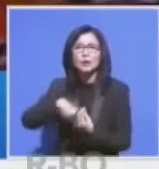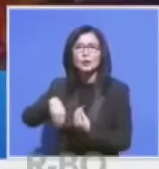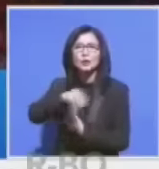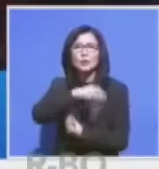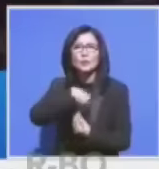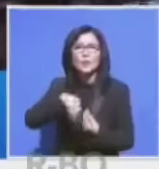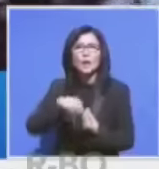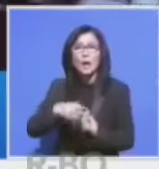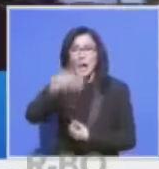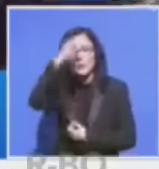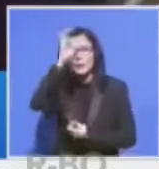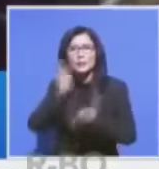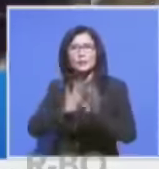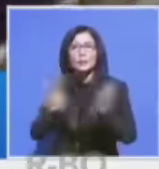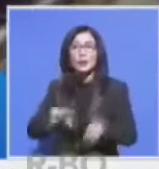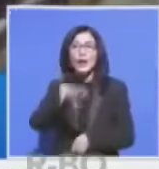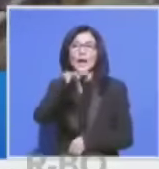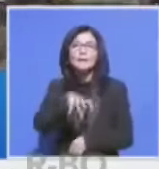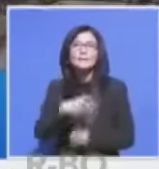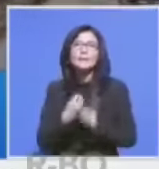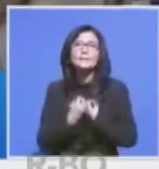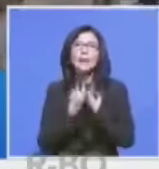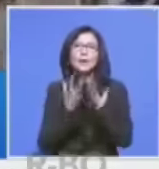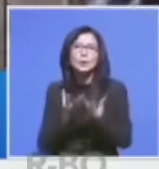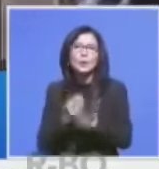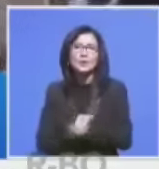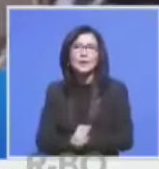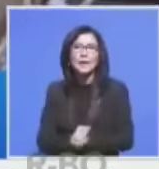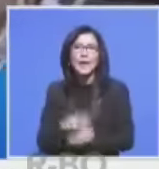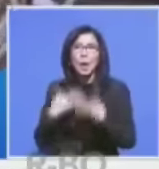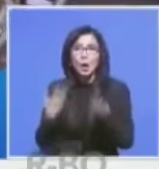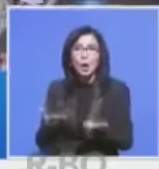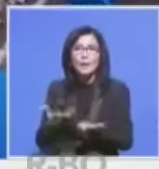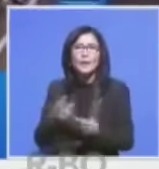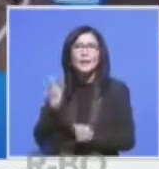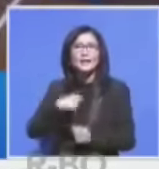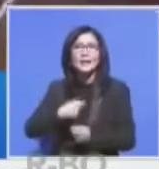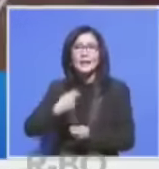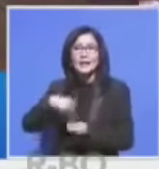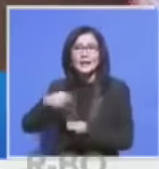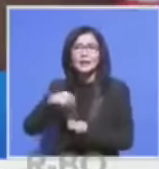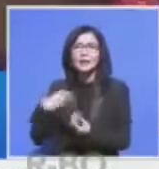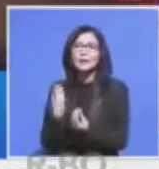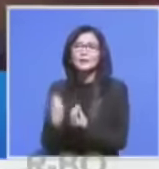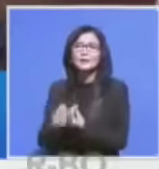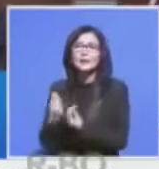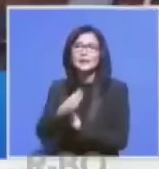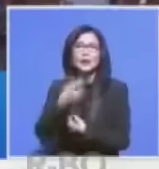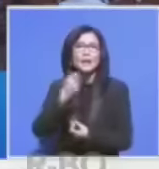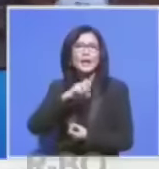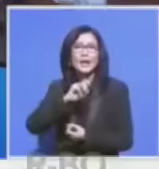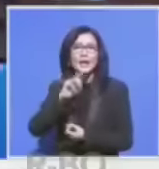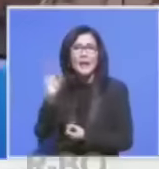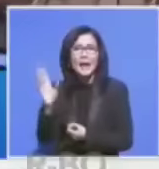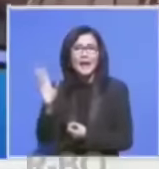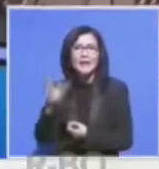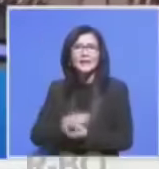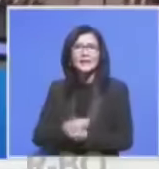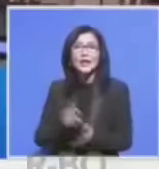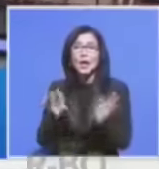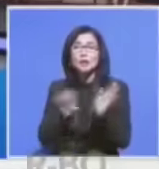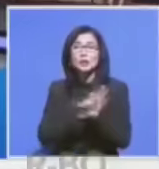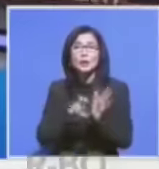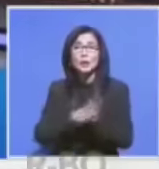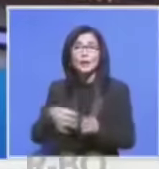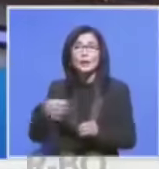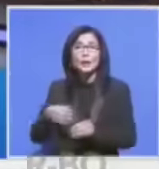pengaduan tidak hanya korban dari Abu Turs, namun juga korban dari travel-travel lainnya. Seperti di Jambi, pemilik agen perjalanan